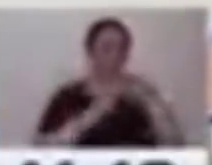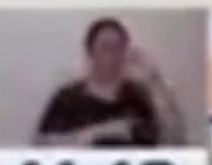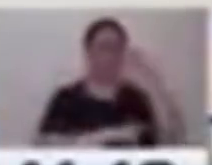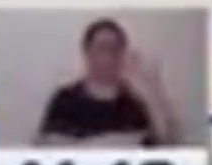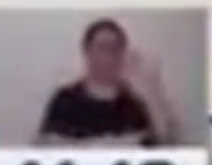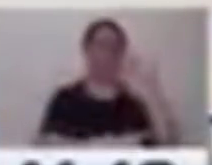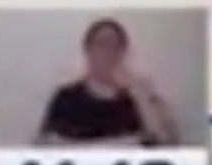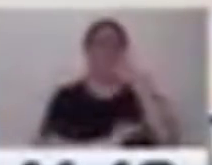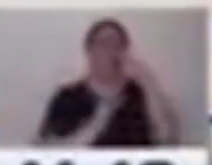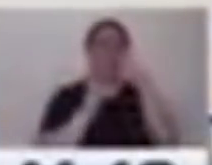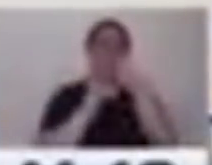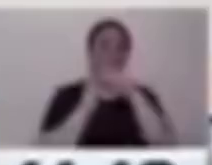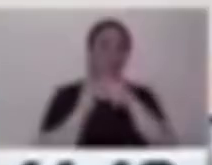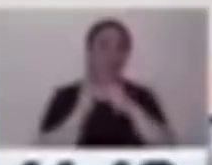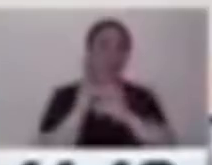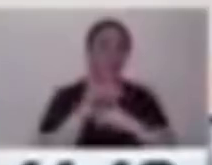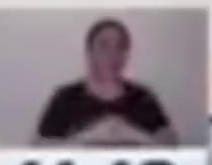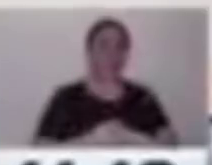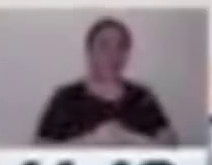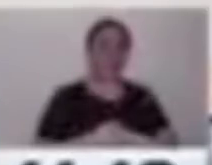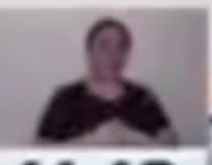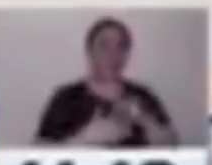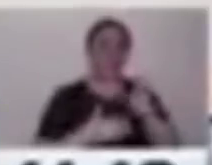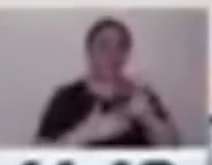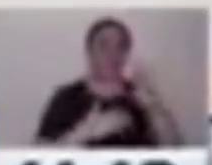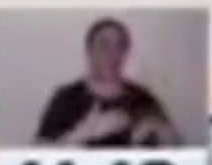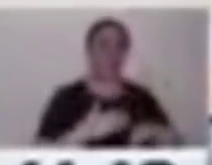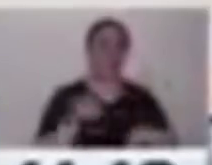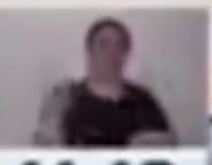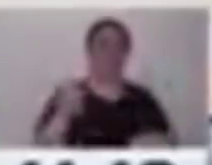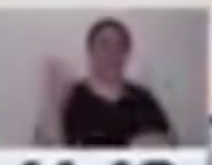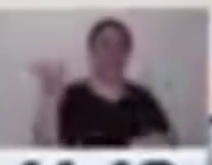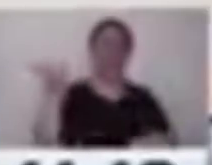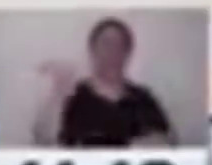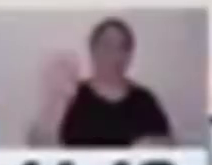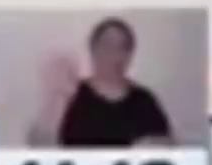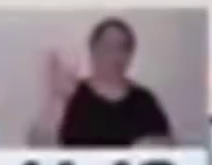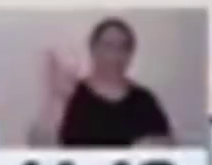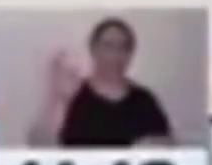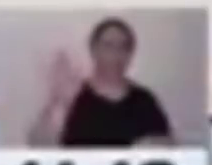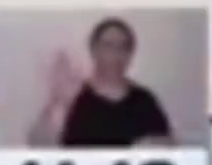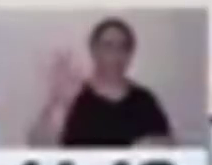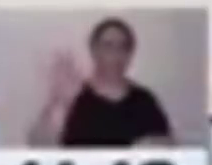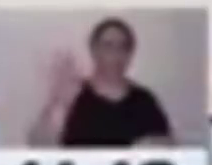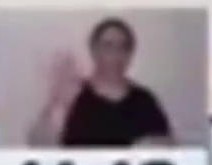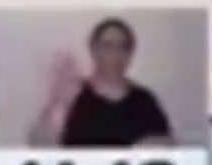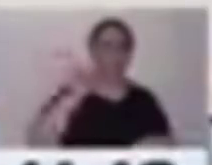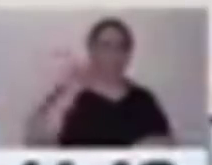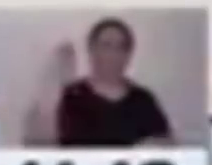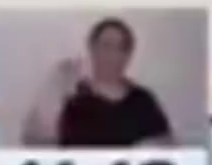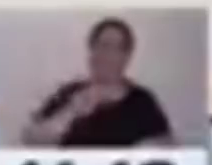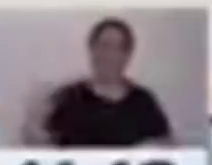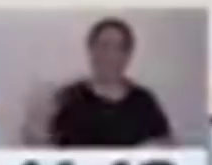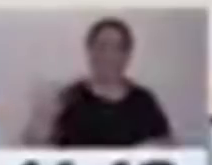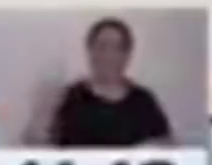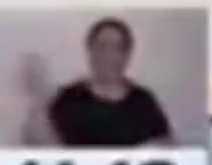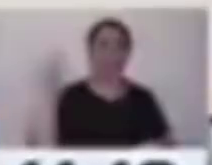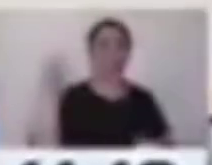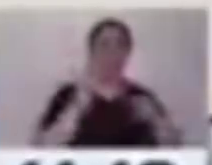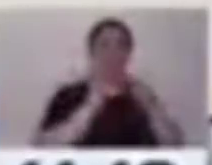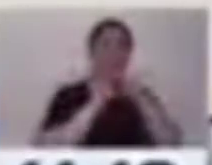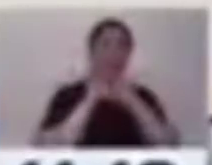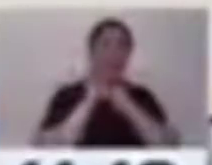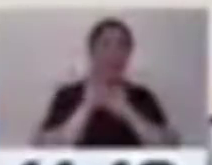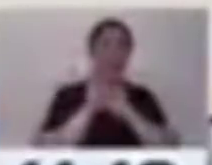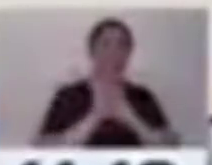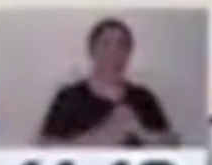na tinatawag natin ay isang statistical model na tumatantya sa kinikita ng isang sambahayan